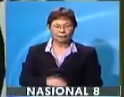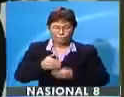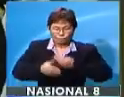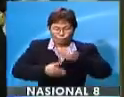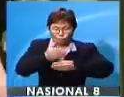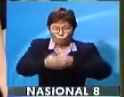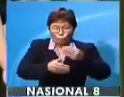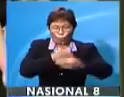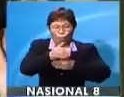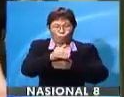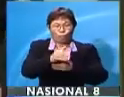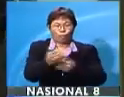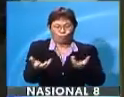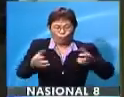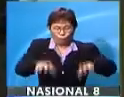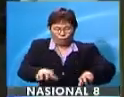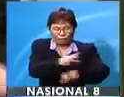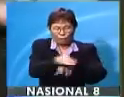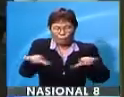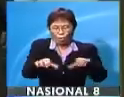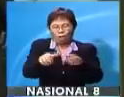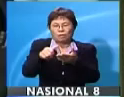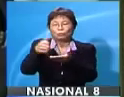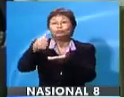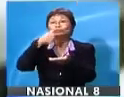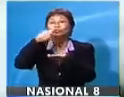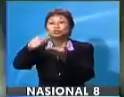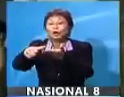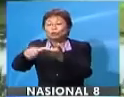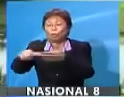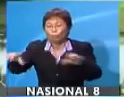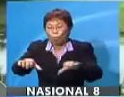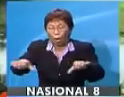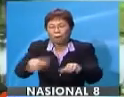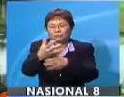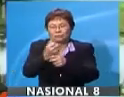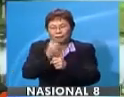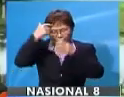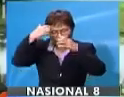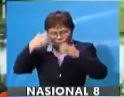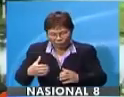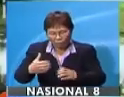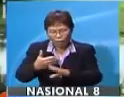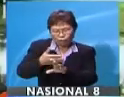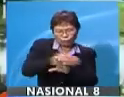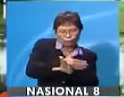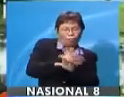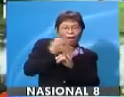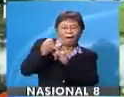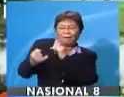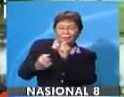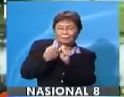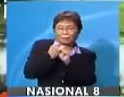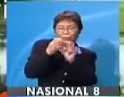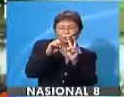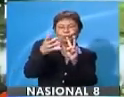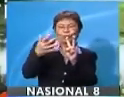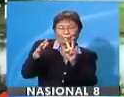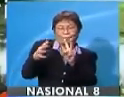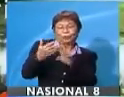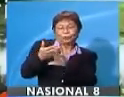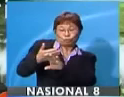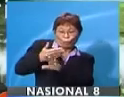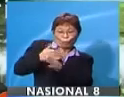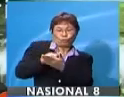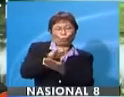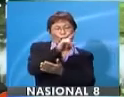Proses pemilihan pembida dan pelaksanaan dokumentasi pula dijangka dapat dimuktamadkan sebelum akhir tahun 2015. Sebelum